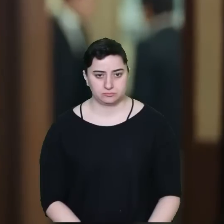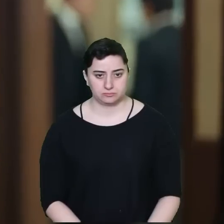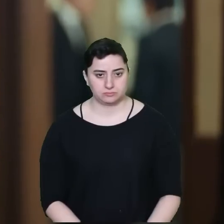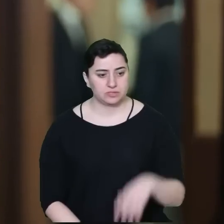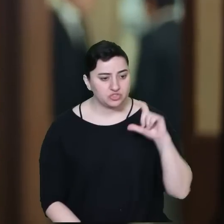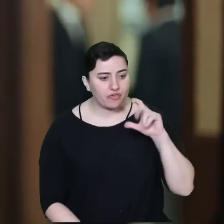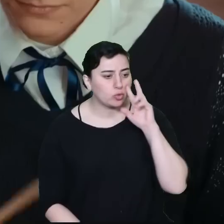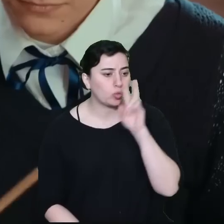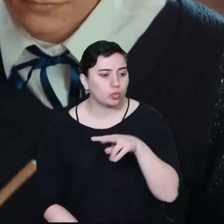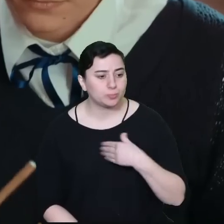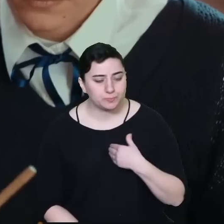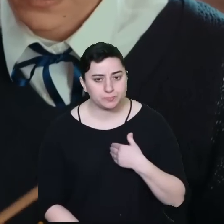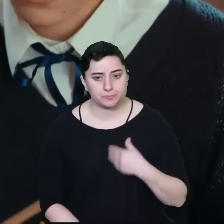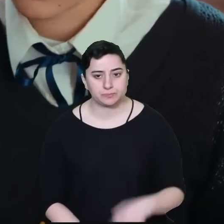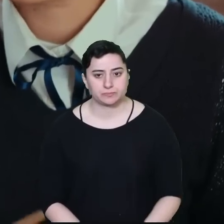Cevat'ı gördüm.